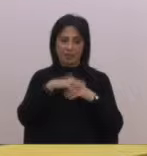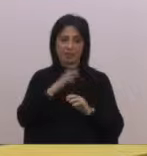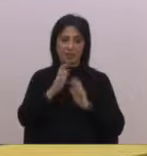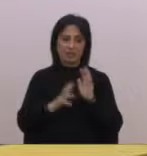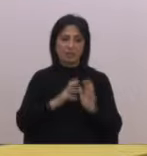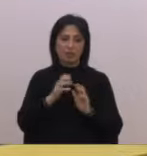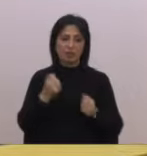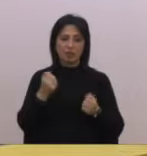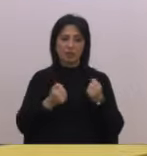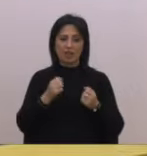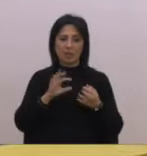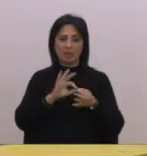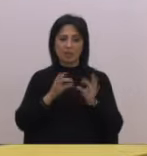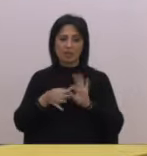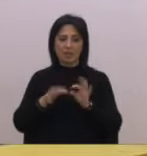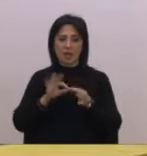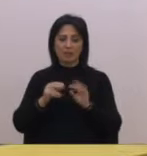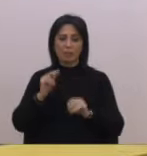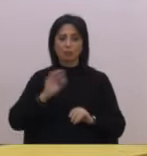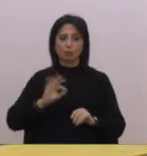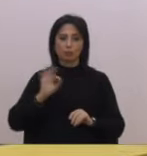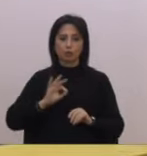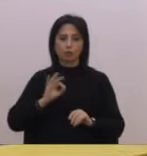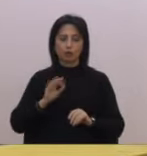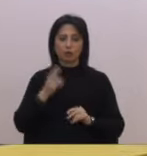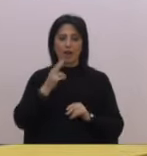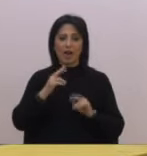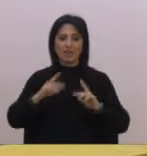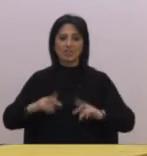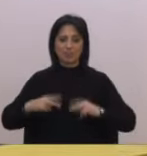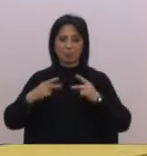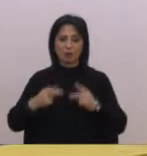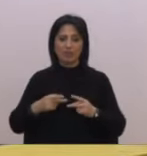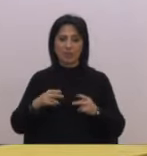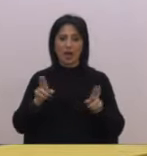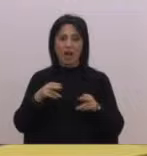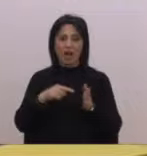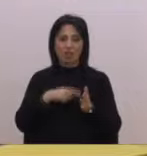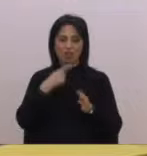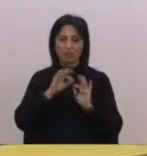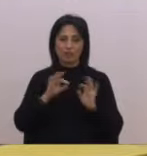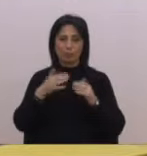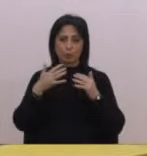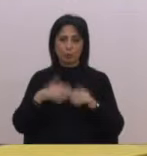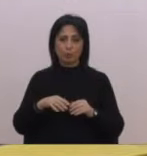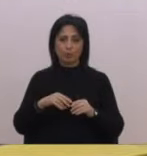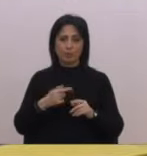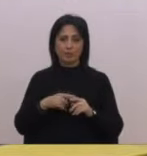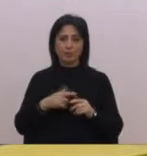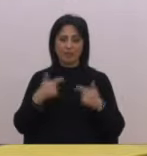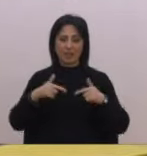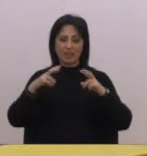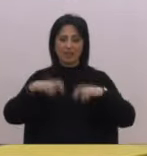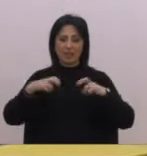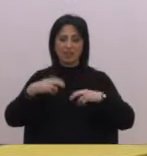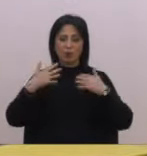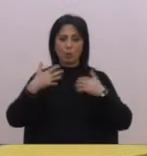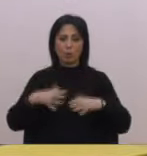საერთაშორისო სატრანსპორტო ქსელებში. ასევე მუშაობთ გაციფროვნებაზე, რომელიც ანგარიშშიც აღნიშნეთ, უკვე სატესტო რეჟიმში ერთიანი